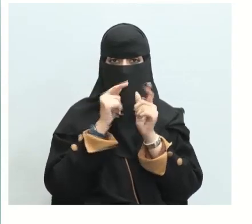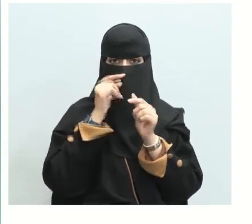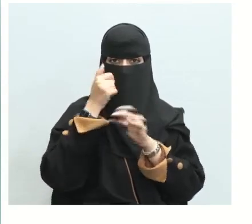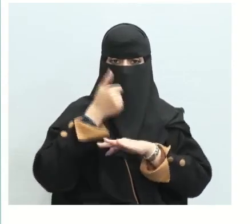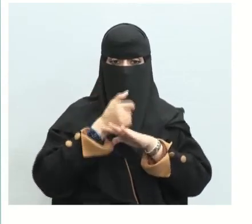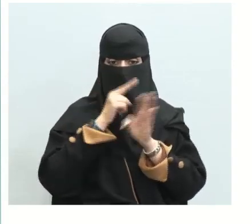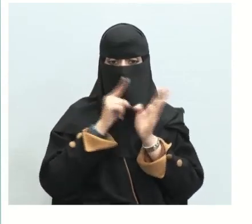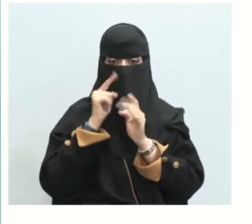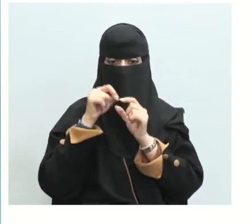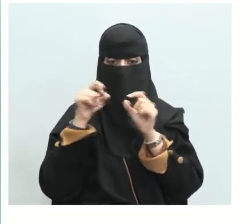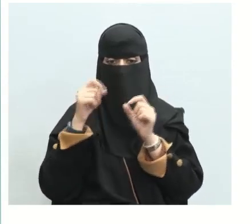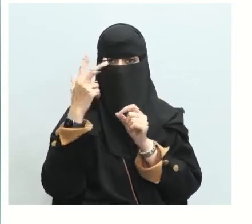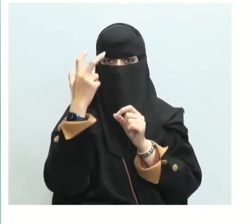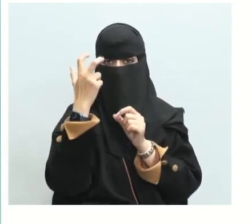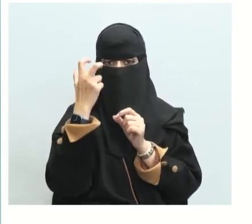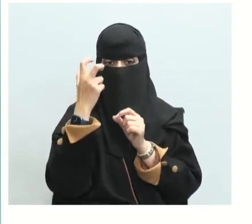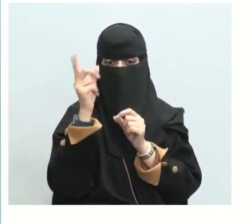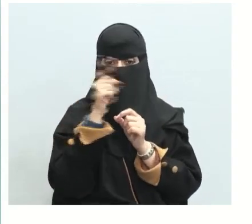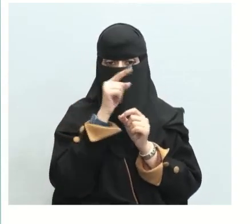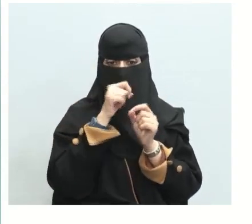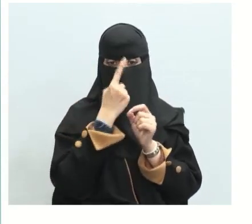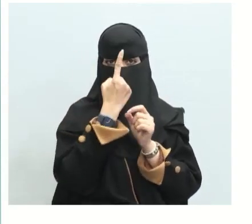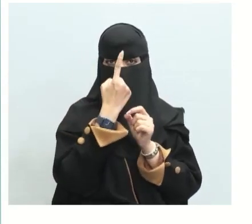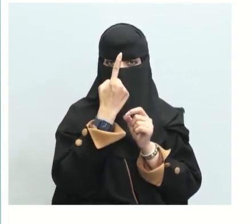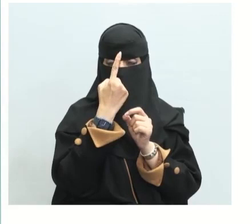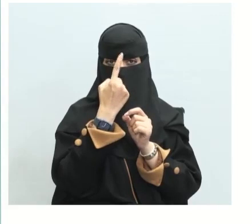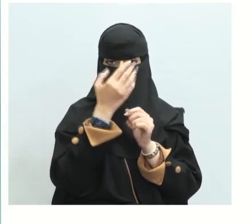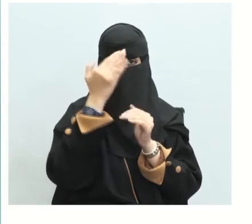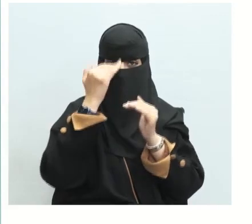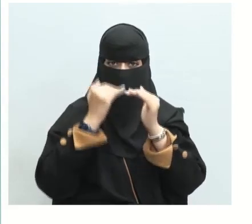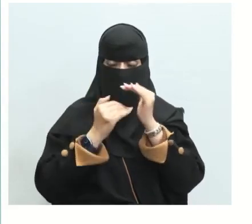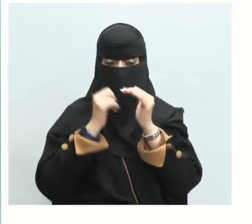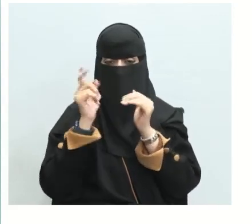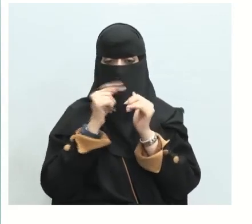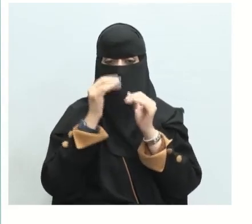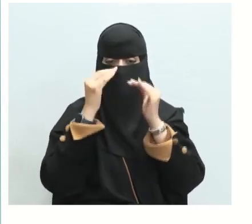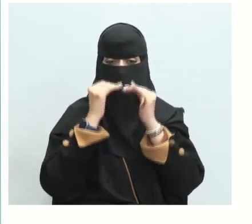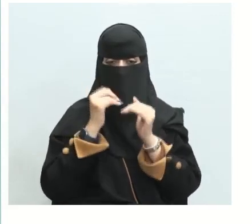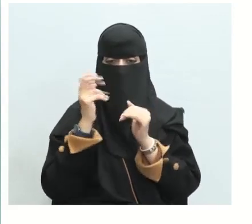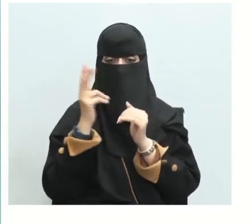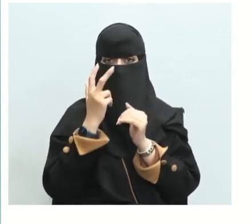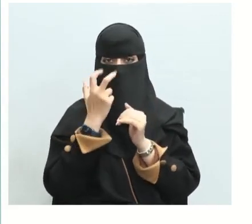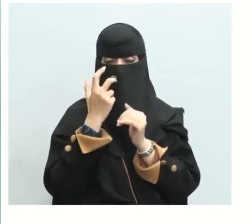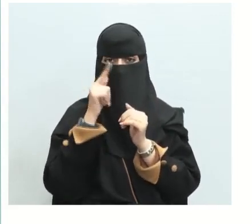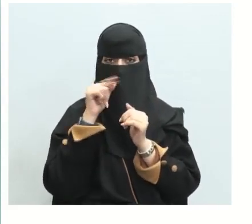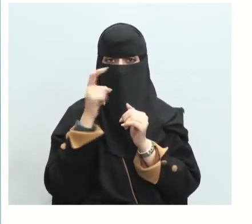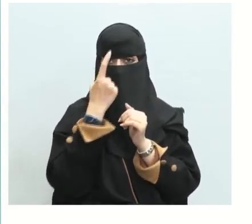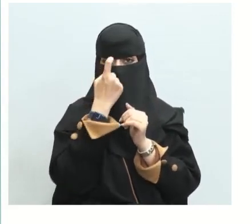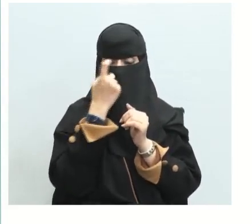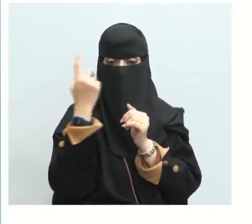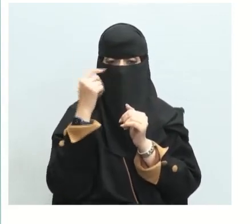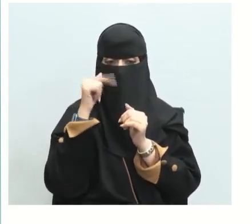الأساسي للشاشة القياسية 1100، فإذا كان أقل منها سيتم تصغير العرض